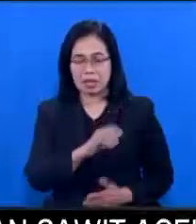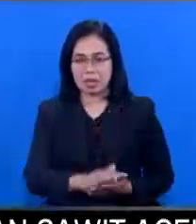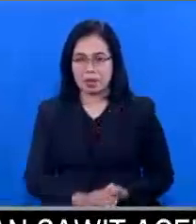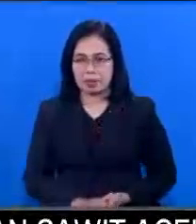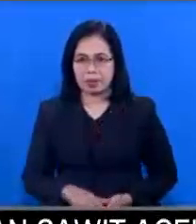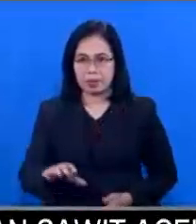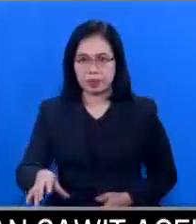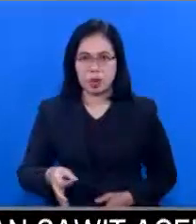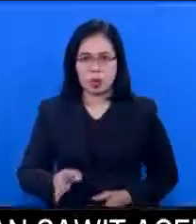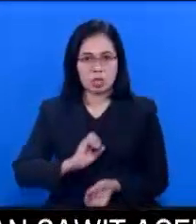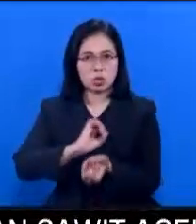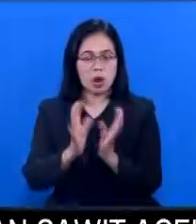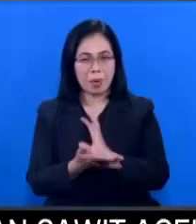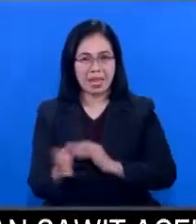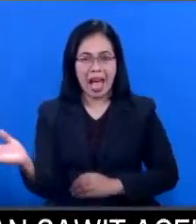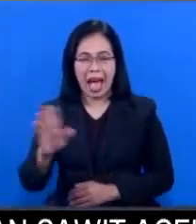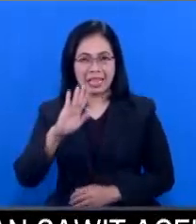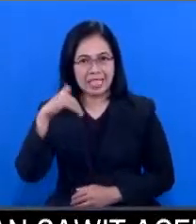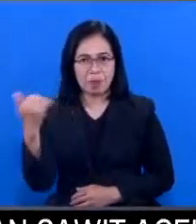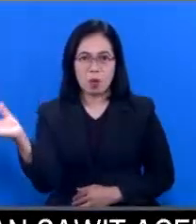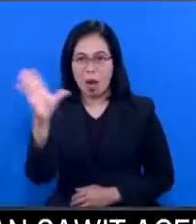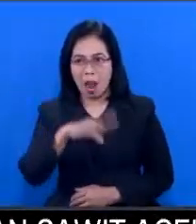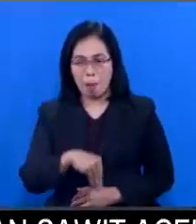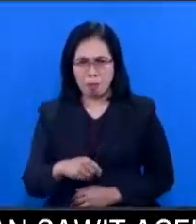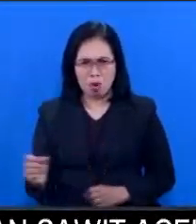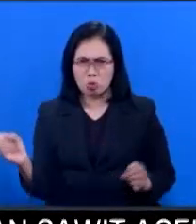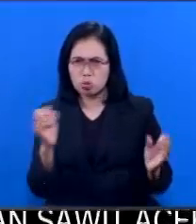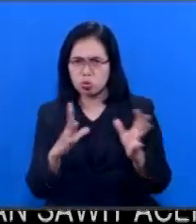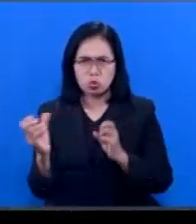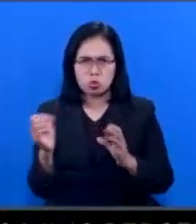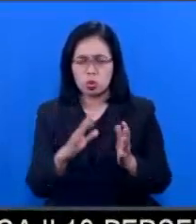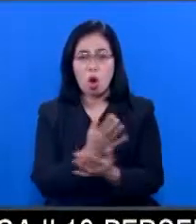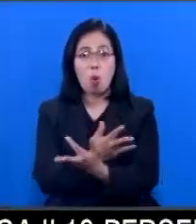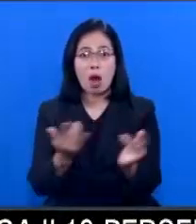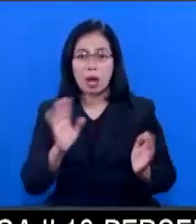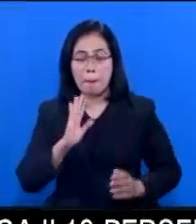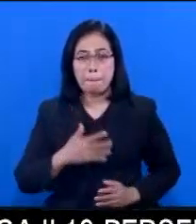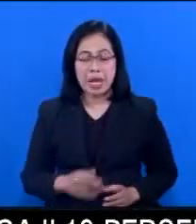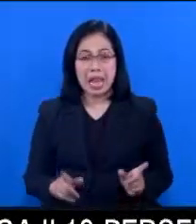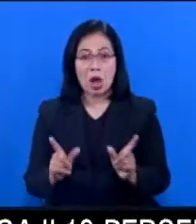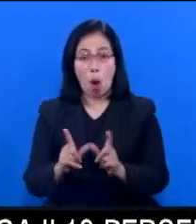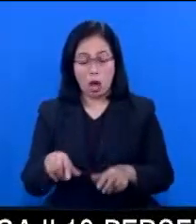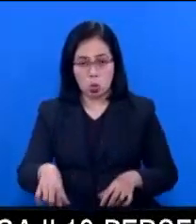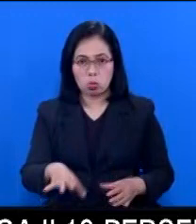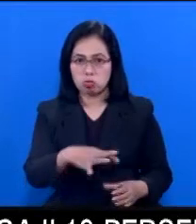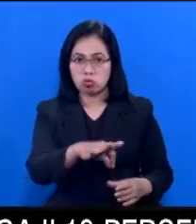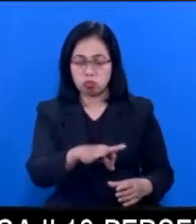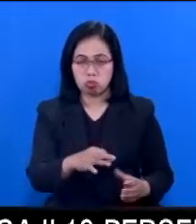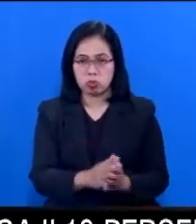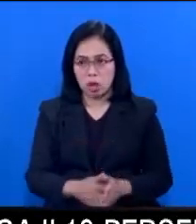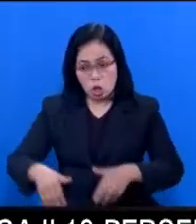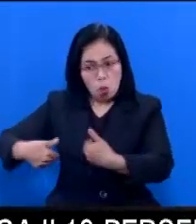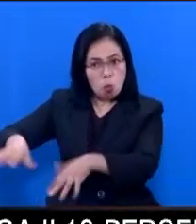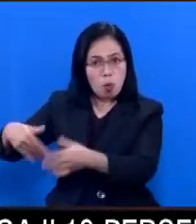Kenjeran Surabaya pada Sabtu malam berlangsung ricuh. Warga dan pemilik warung yang menolak dibubarkan karena telah melewati jam